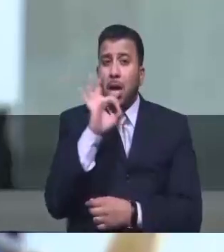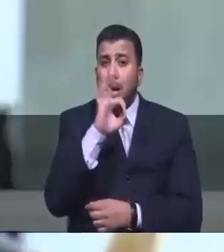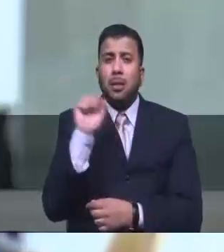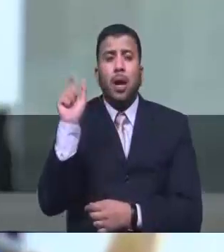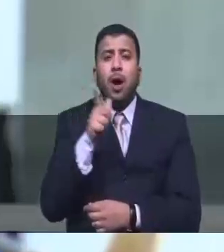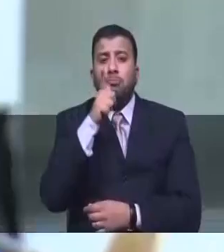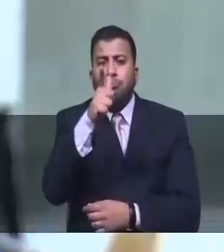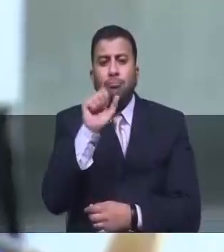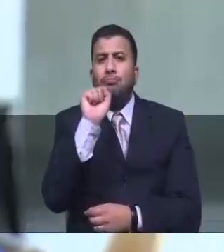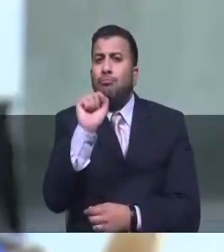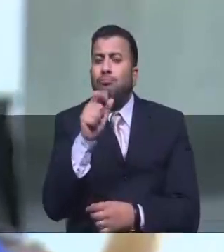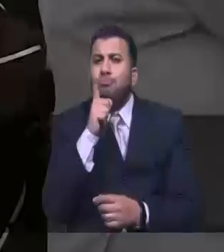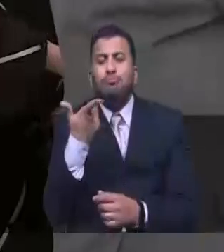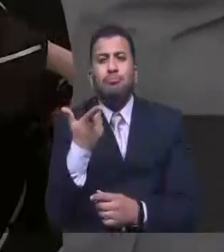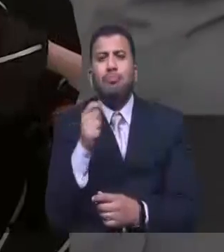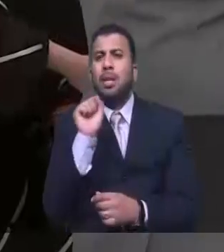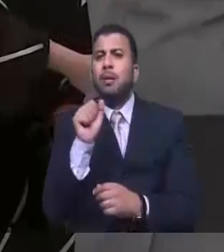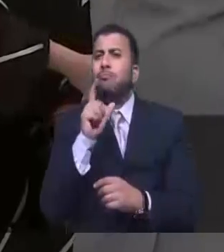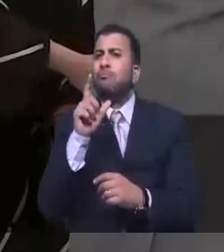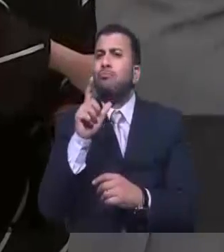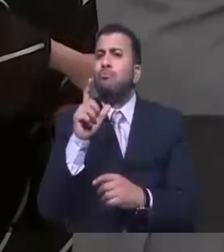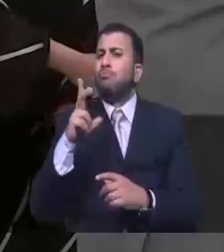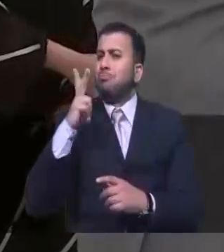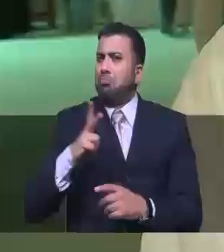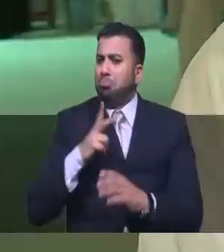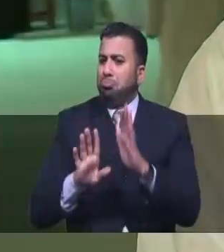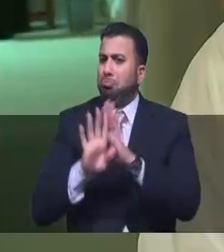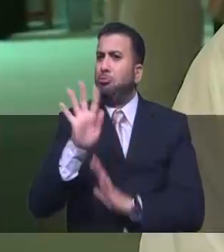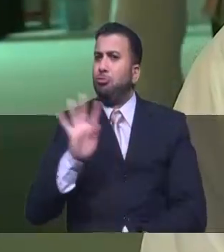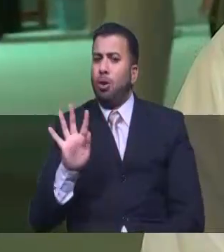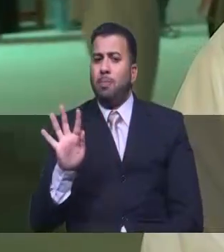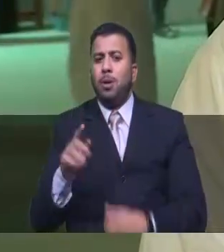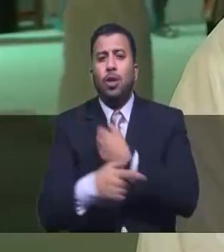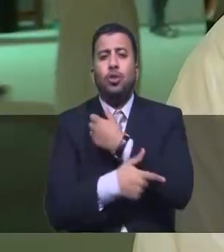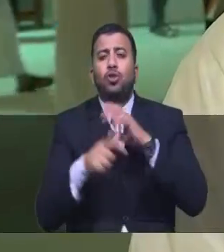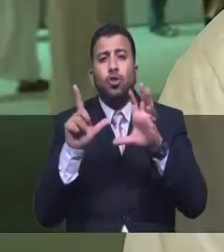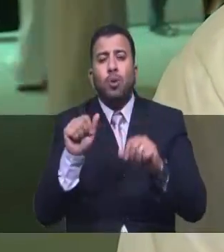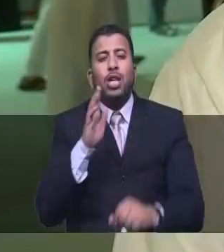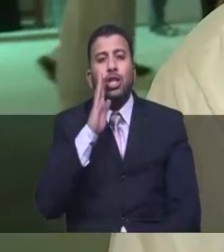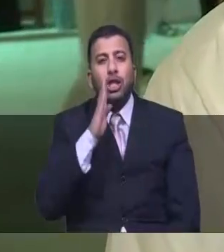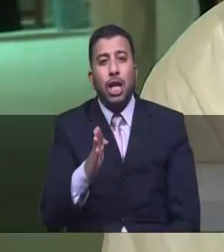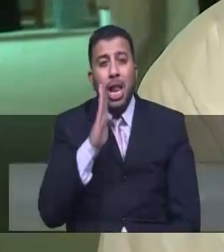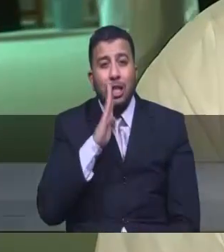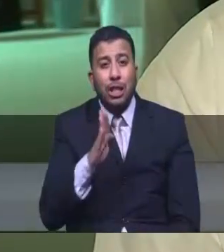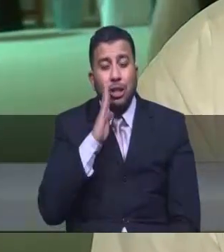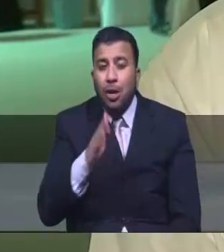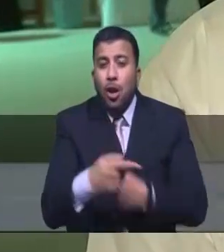وعنوان تواصل وتفاعل مختلف الشعوب والحضارات. أسبوع التراث التشيلي هو يعتبر أول أسبوع في